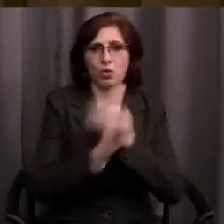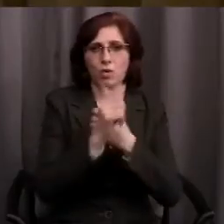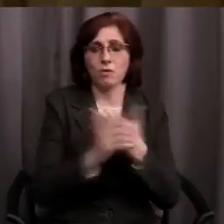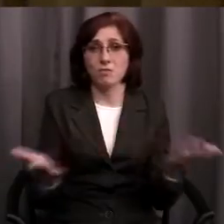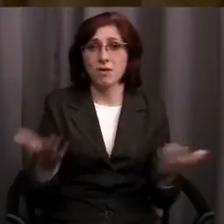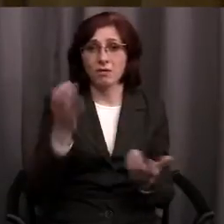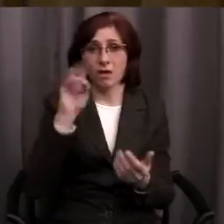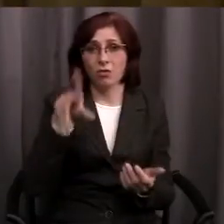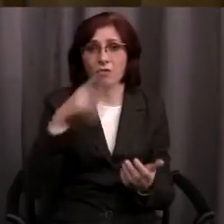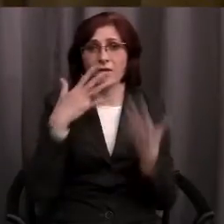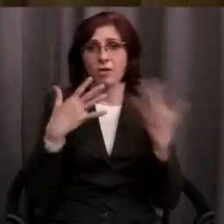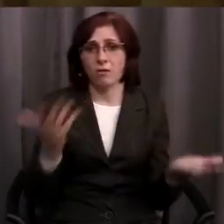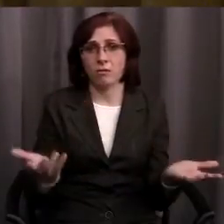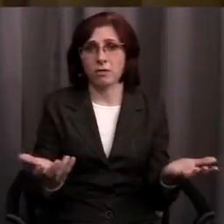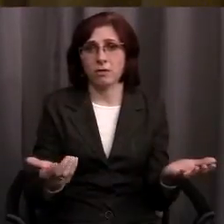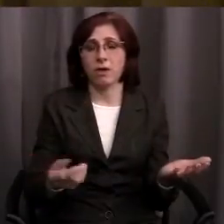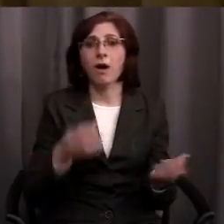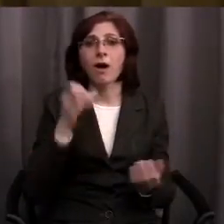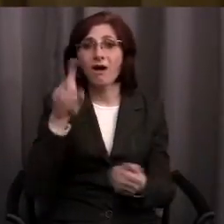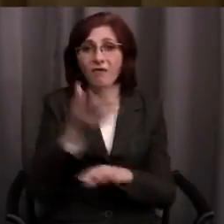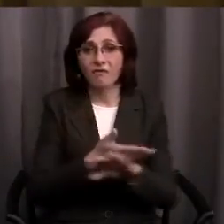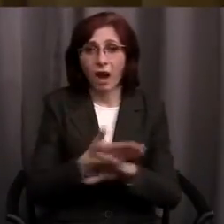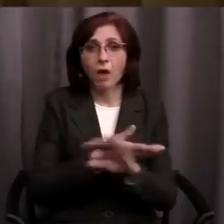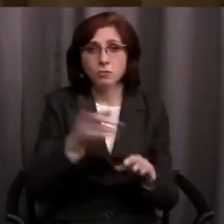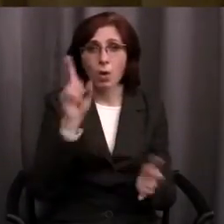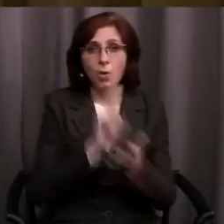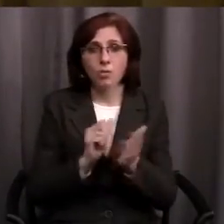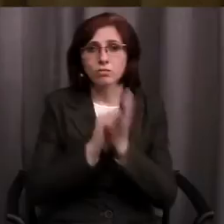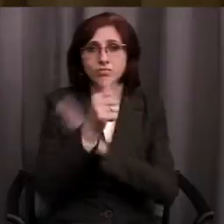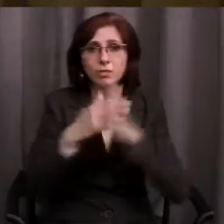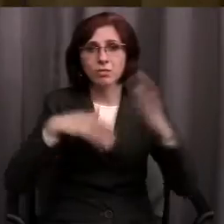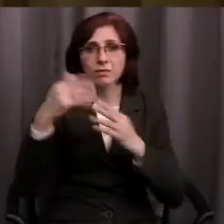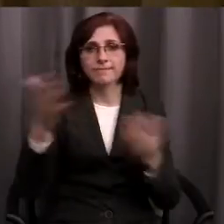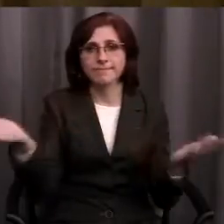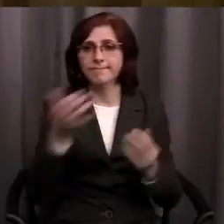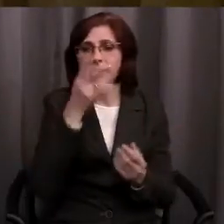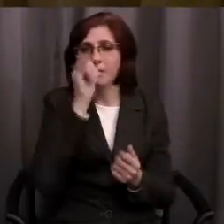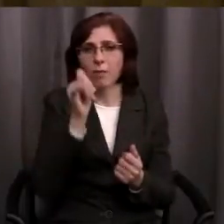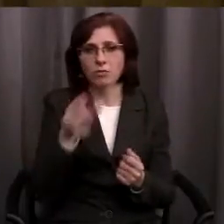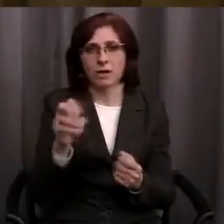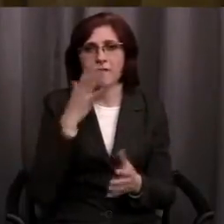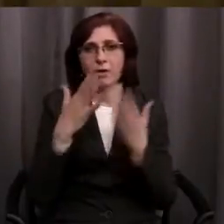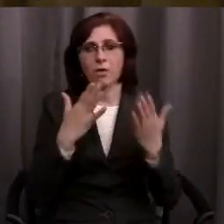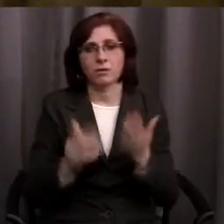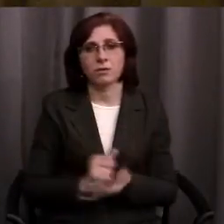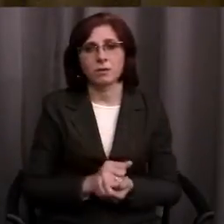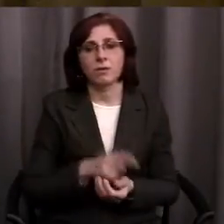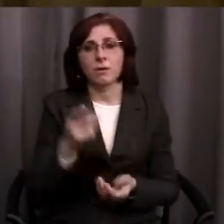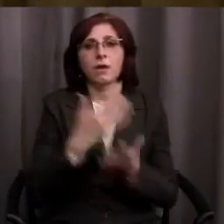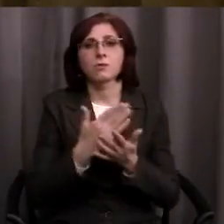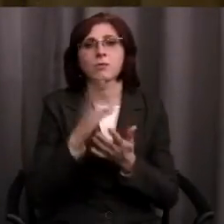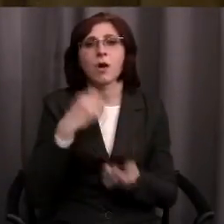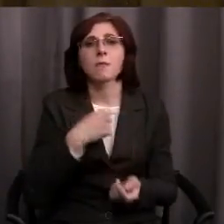do tego to się wszystko sprowadza, ale na fałszu nic się nie da dobrego zbudować. To tak nie może to wyglądać. że my